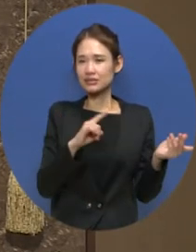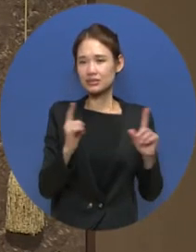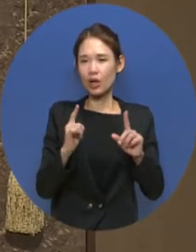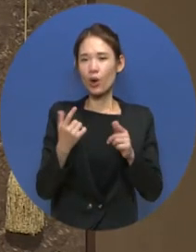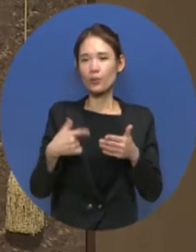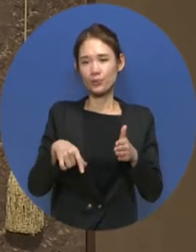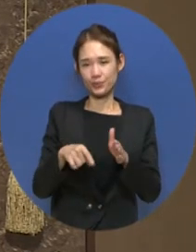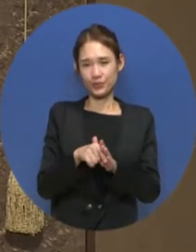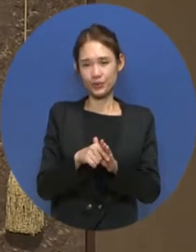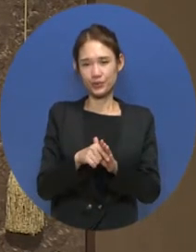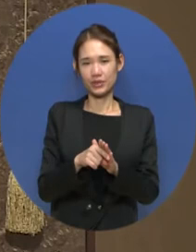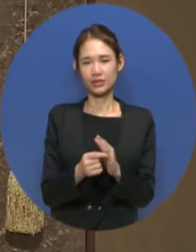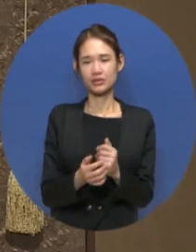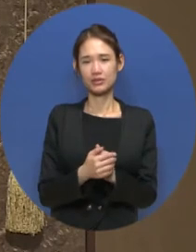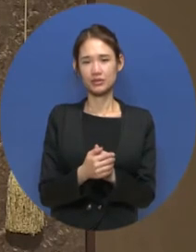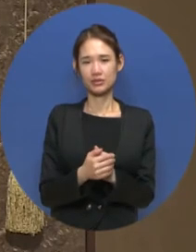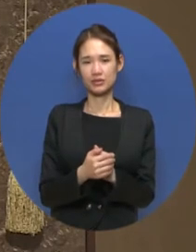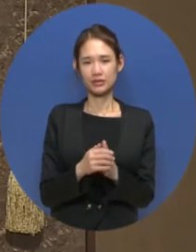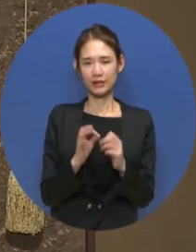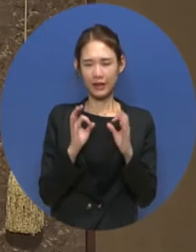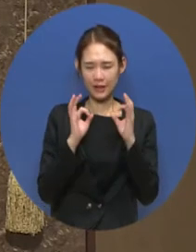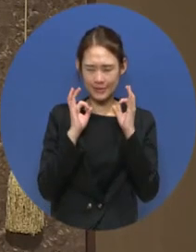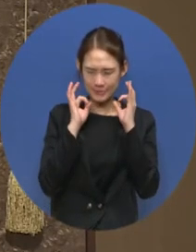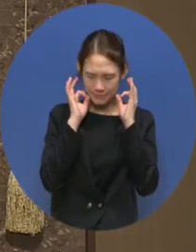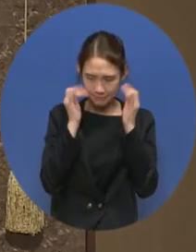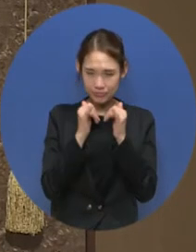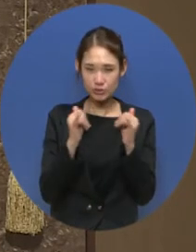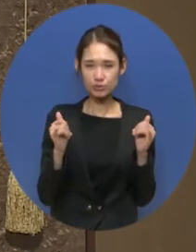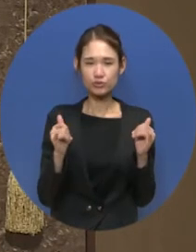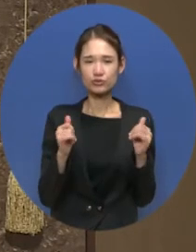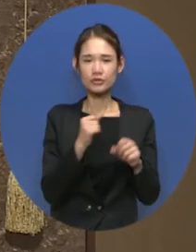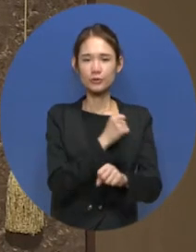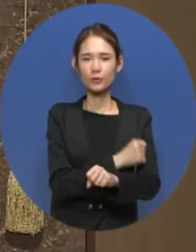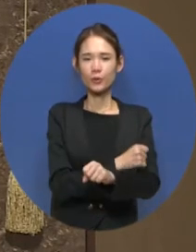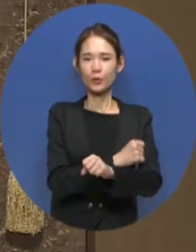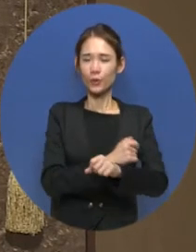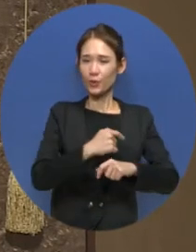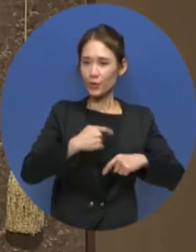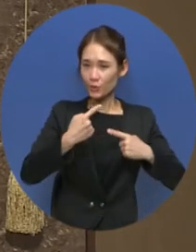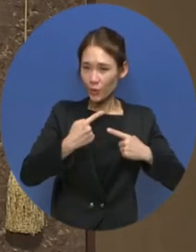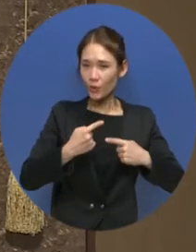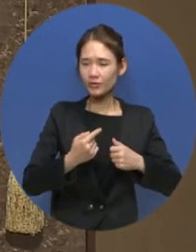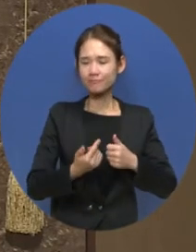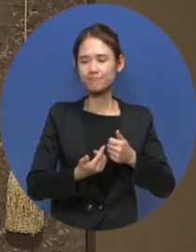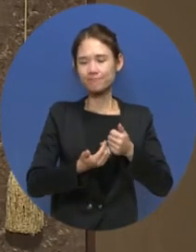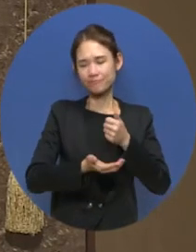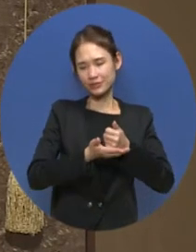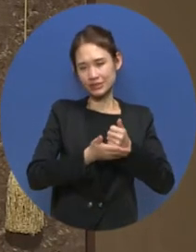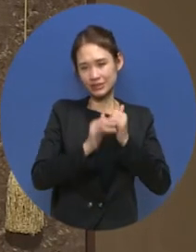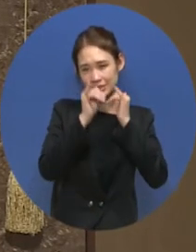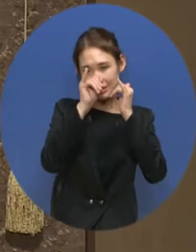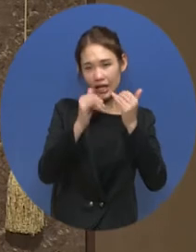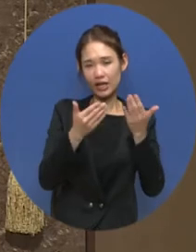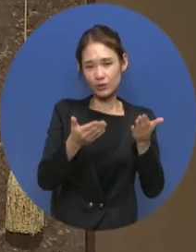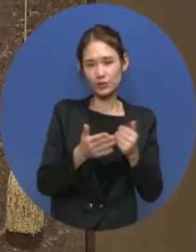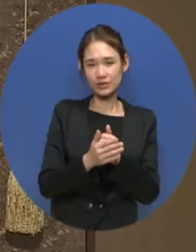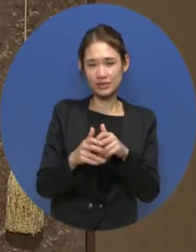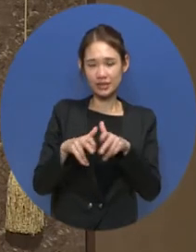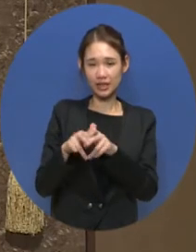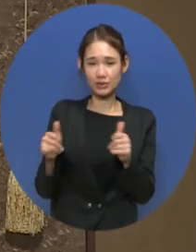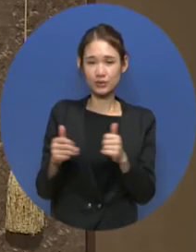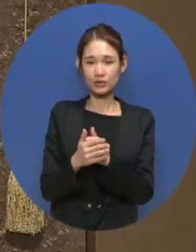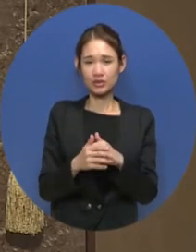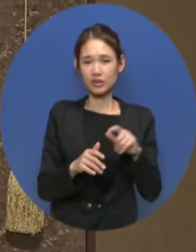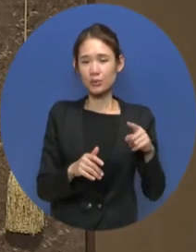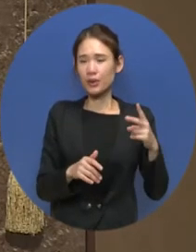그 장애인 직업재활을 위해 애쓰신 분들의 공로를 좀 치하도 하고 그리고 장애인 분들도 굉장히